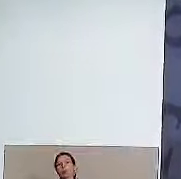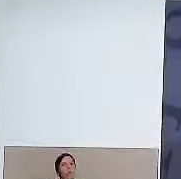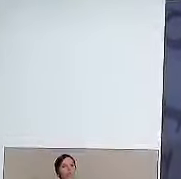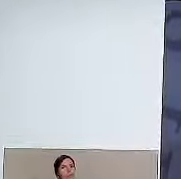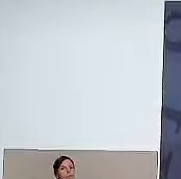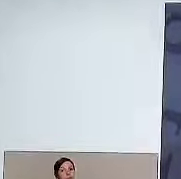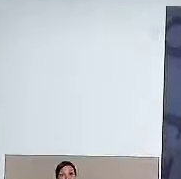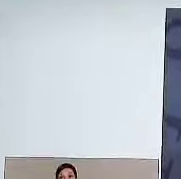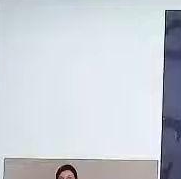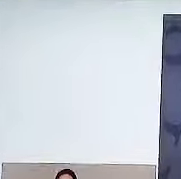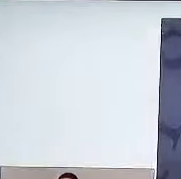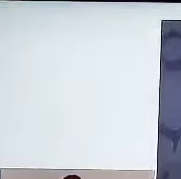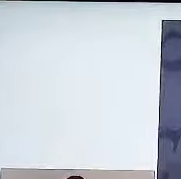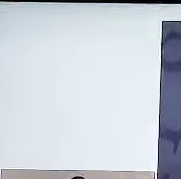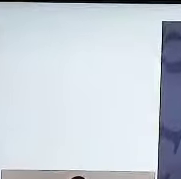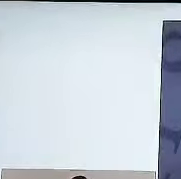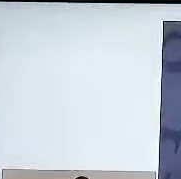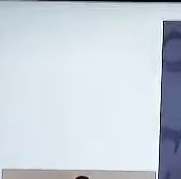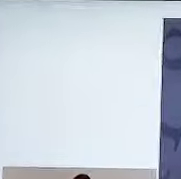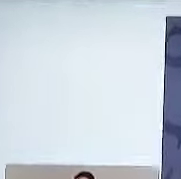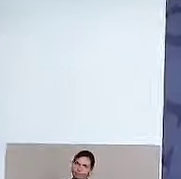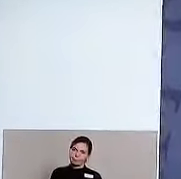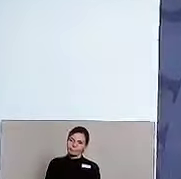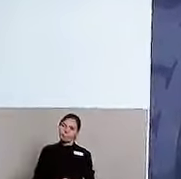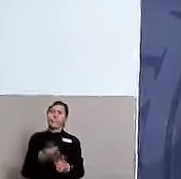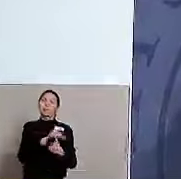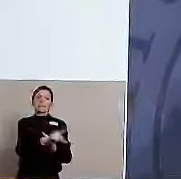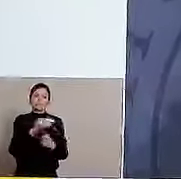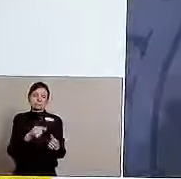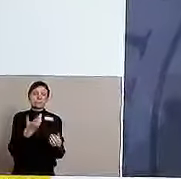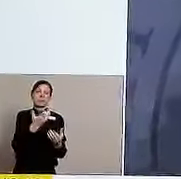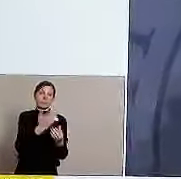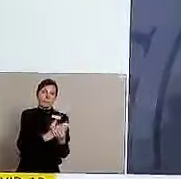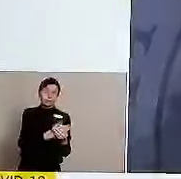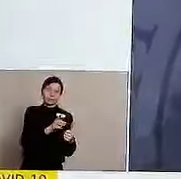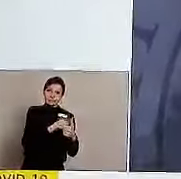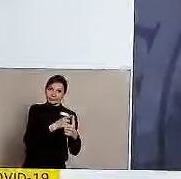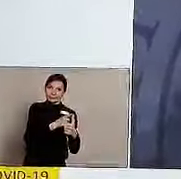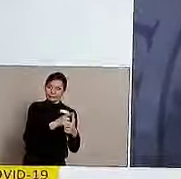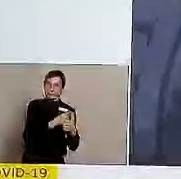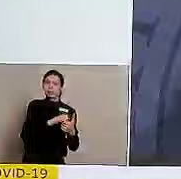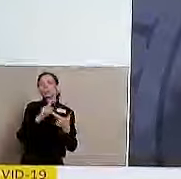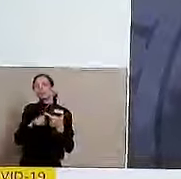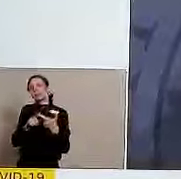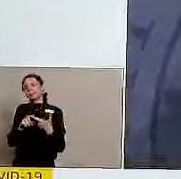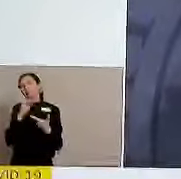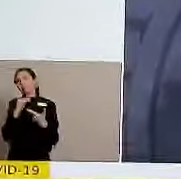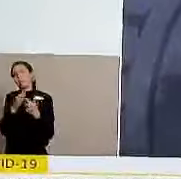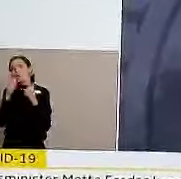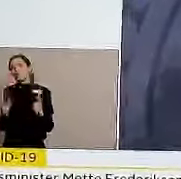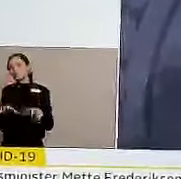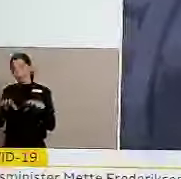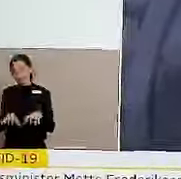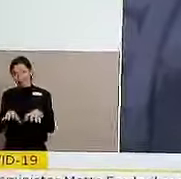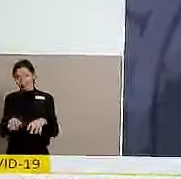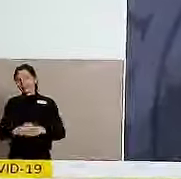Den går ikke. I den her situation. En ting er kredit i banken. Noget andet er Asia Okhra. أريد أن